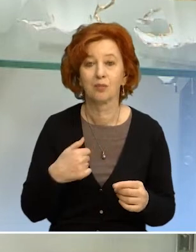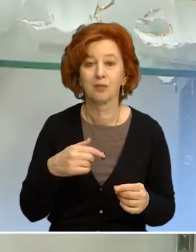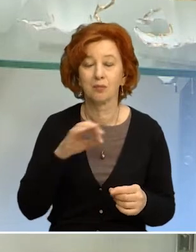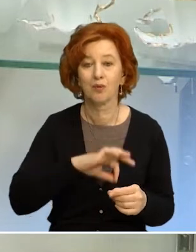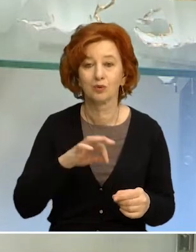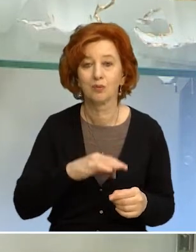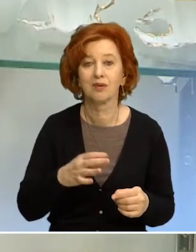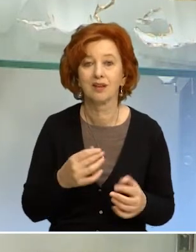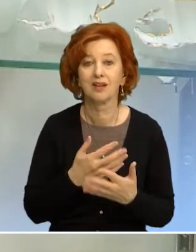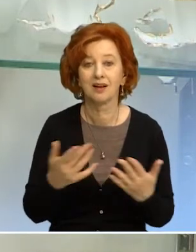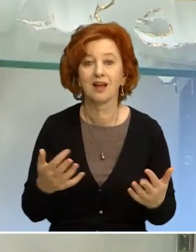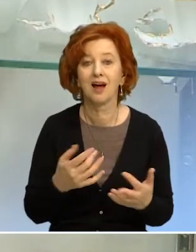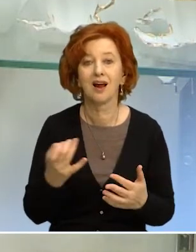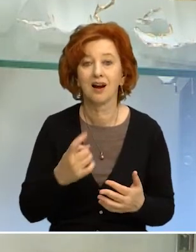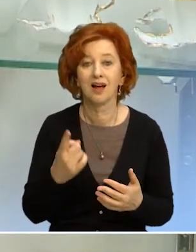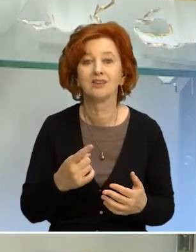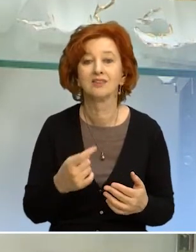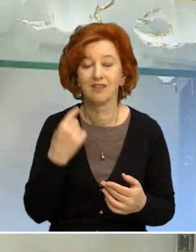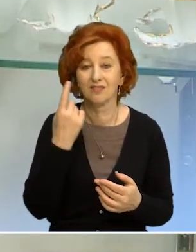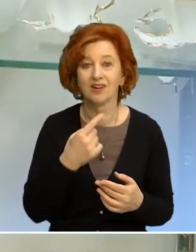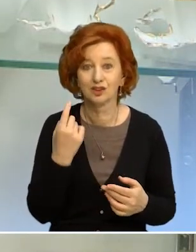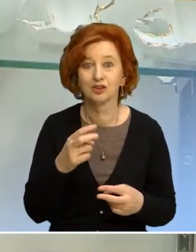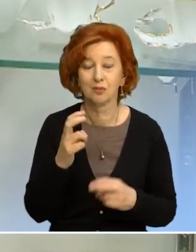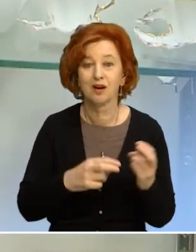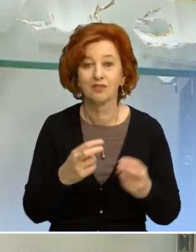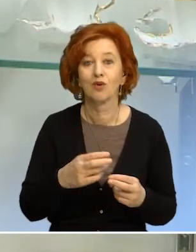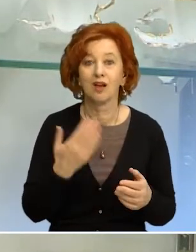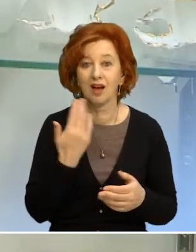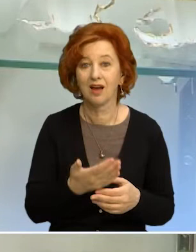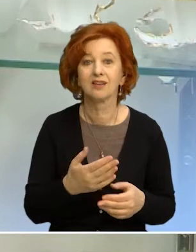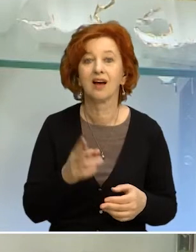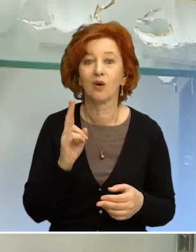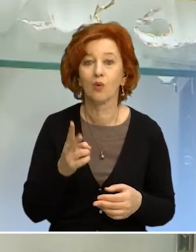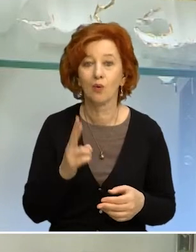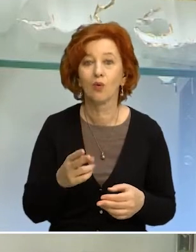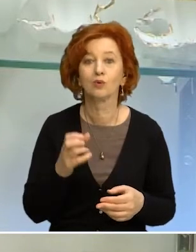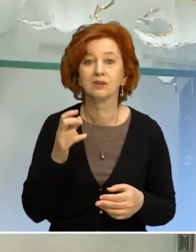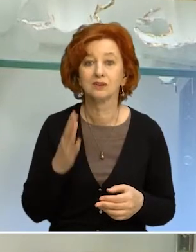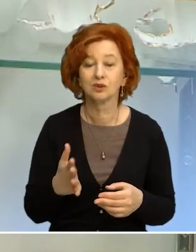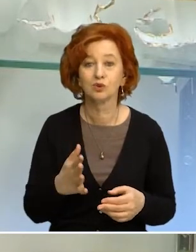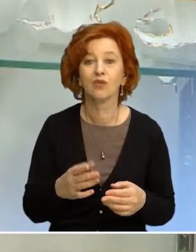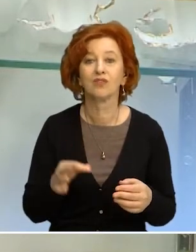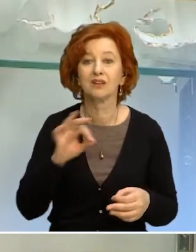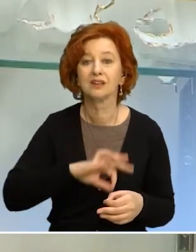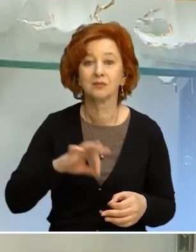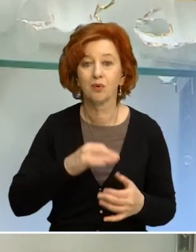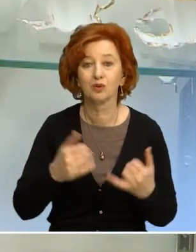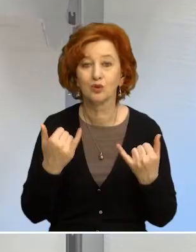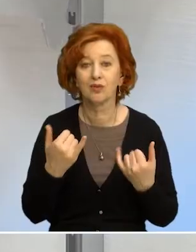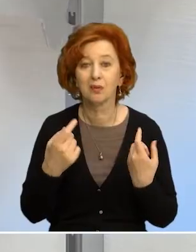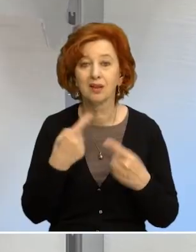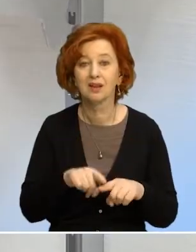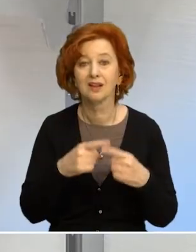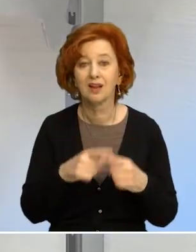которыми мы пользуемся несколько раз в день, имелись в производстве Кузнецова. Кузнецов использовал